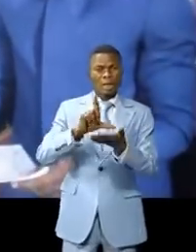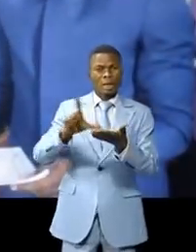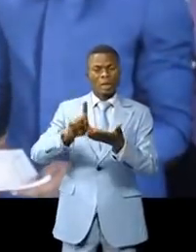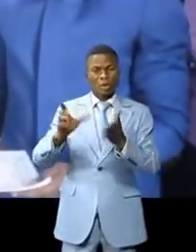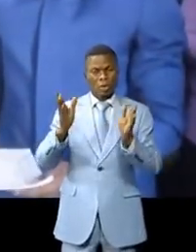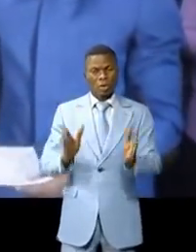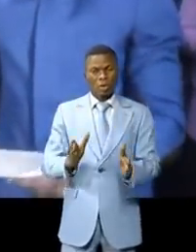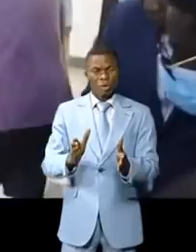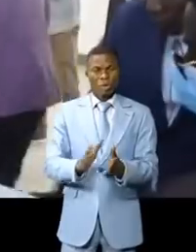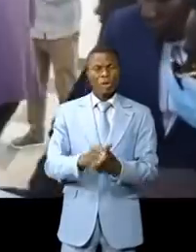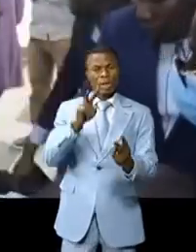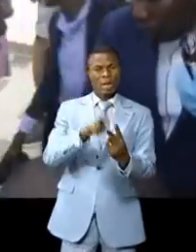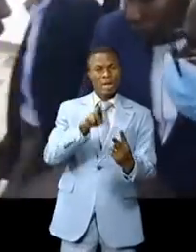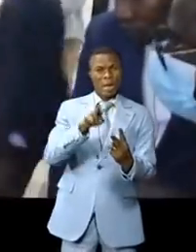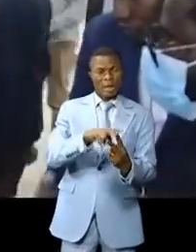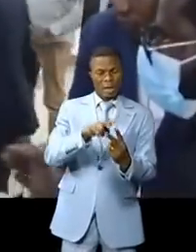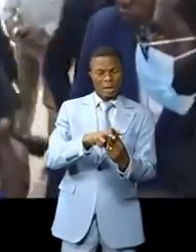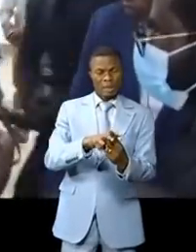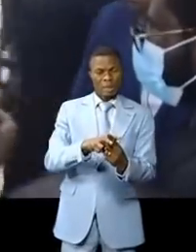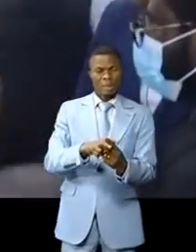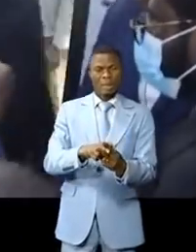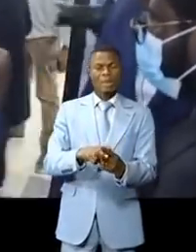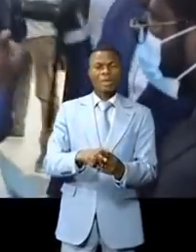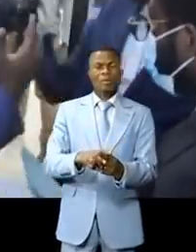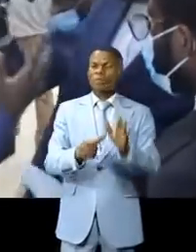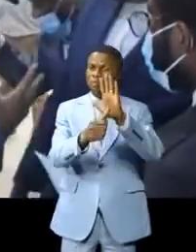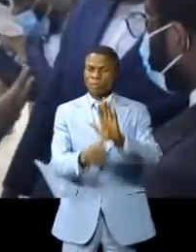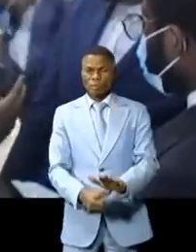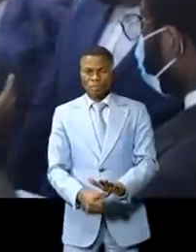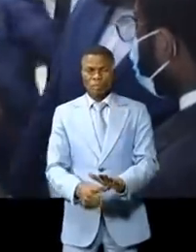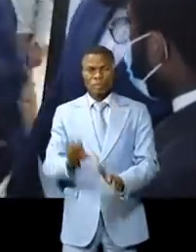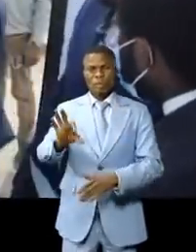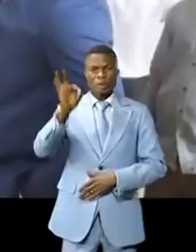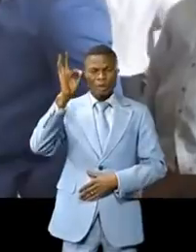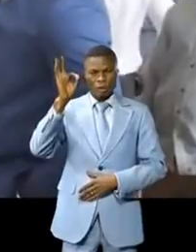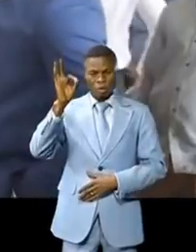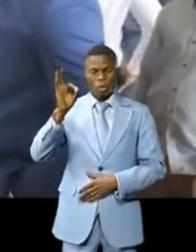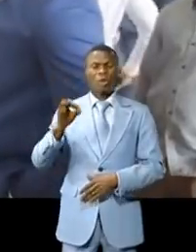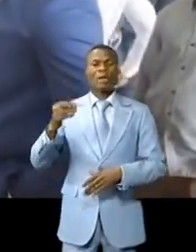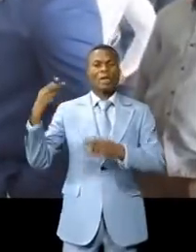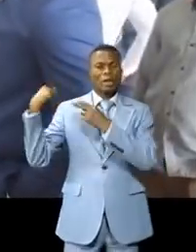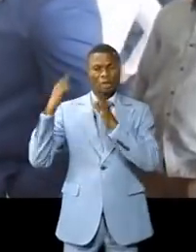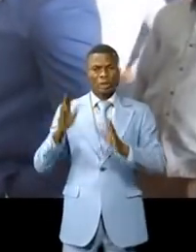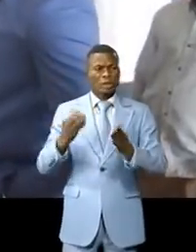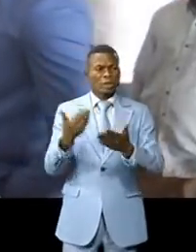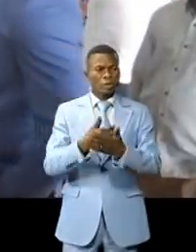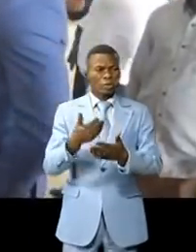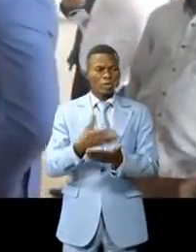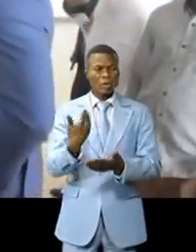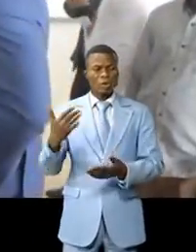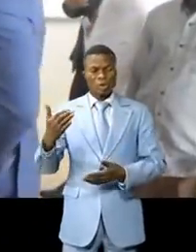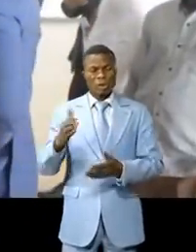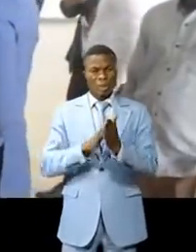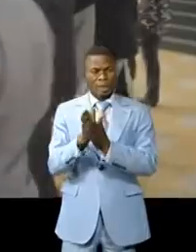les dépôts de la garantie locative, l'indiscrimination dans les choix du preneur constituent des innovations portées